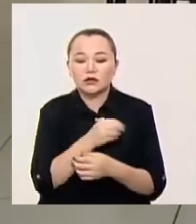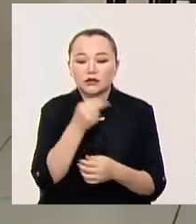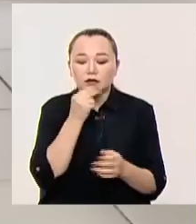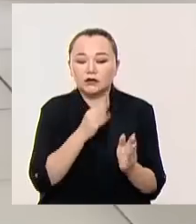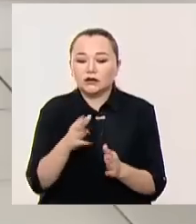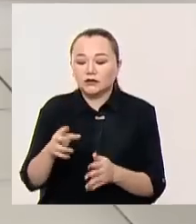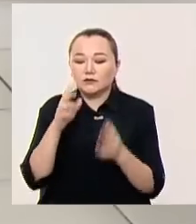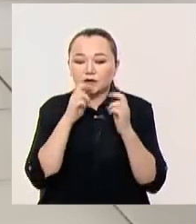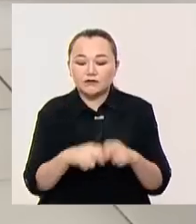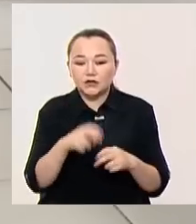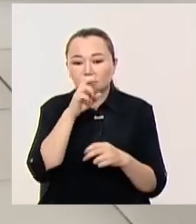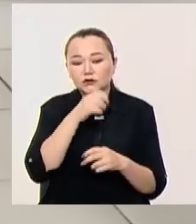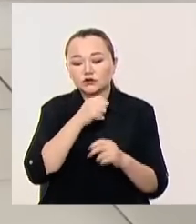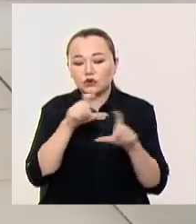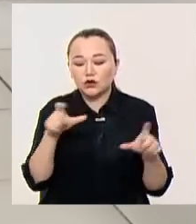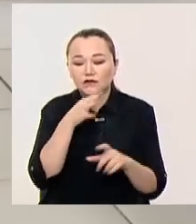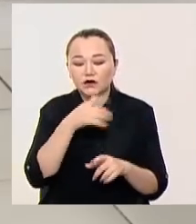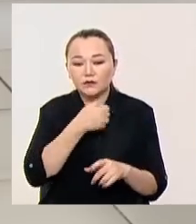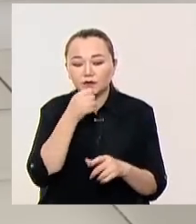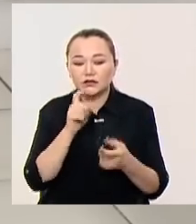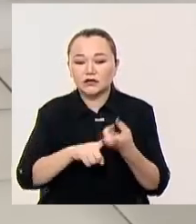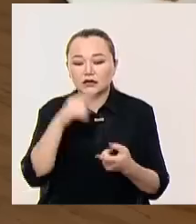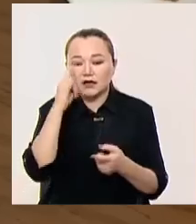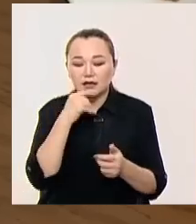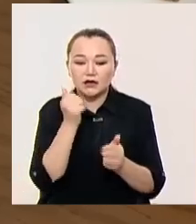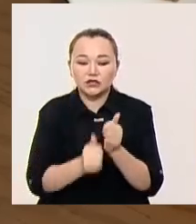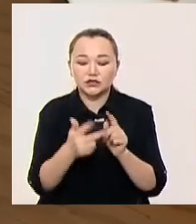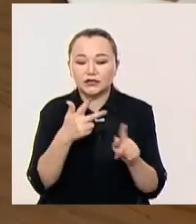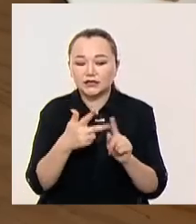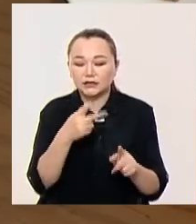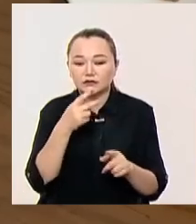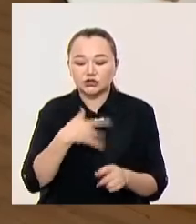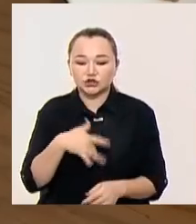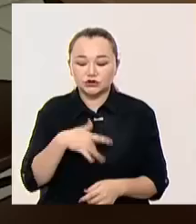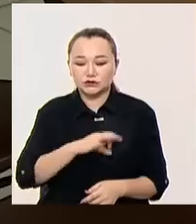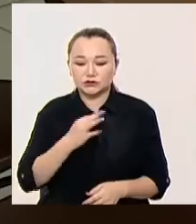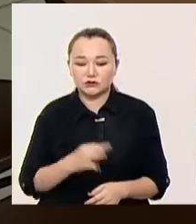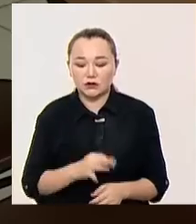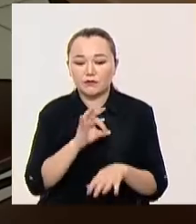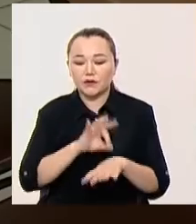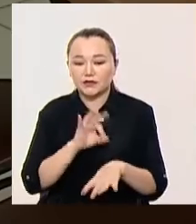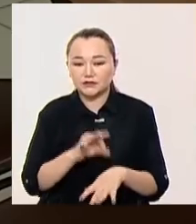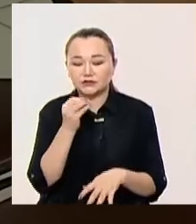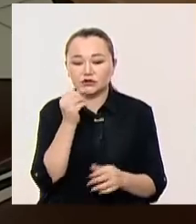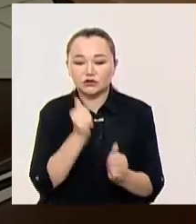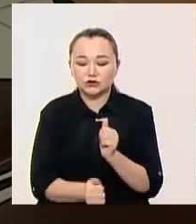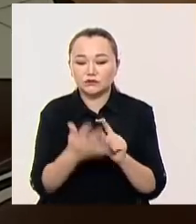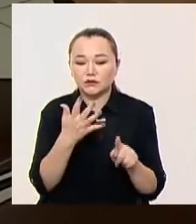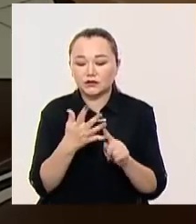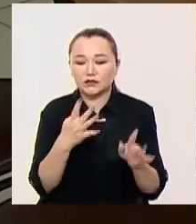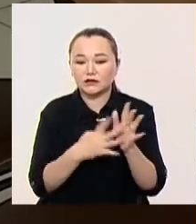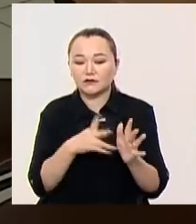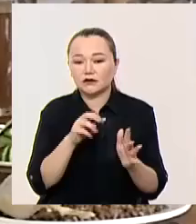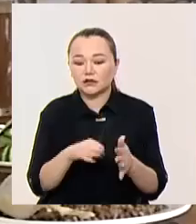жүргізген зерттеу кезінде мектеп жасындағы қазақстандық балалардың әрбір үшіншісінің асқазан ішек жол ауыратыны, ал әрбір бесіншісінің 9